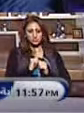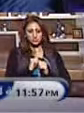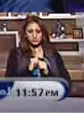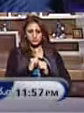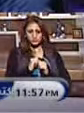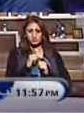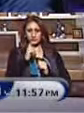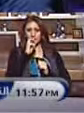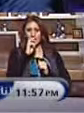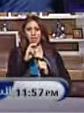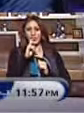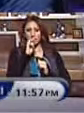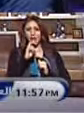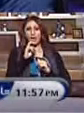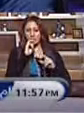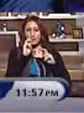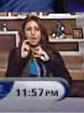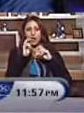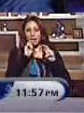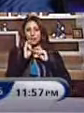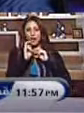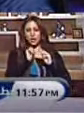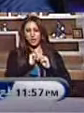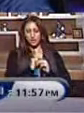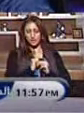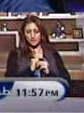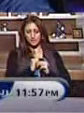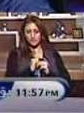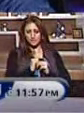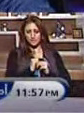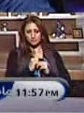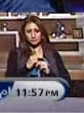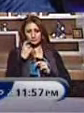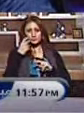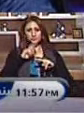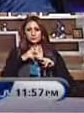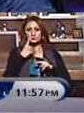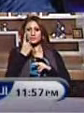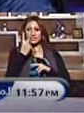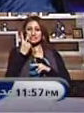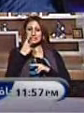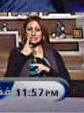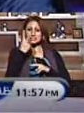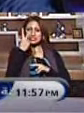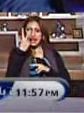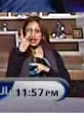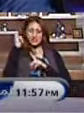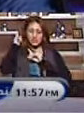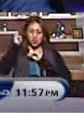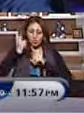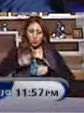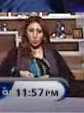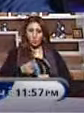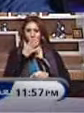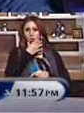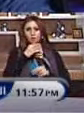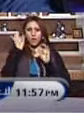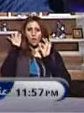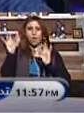شهوه الحديث او شهوه لاننا معذره على مدار سنتين متكاملتين ارى نفس الوجوه هي التي